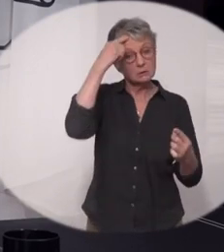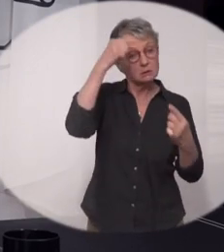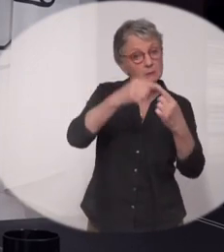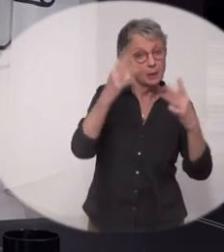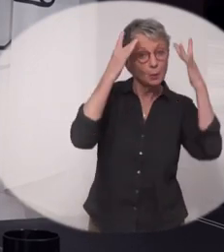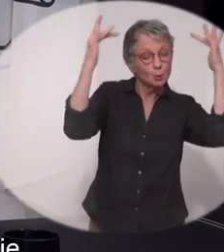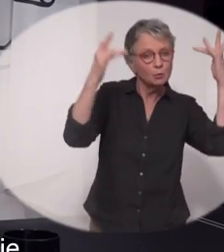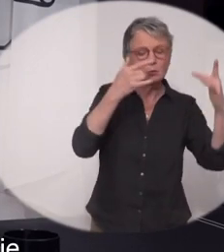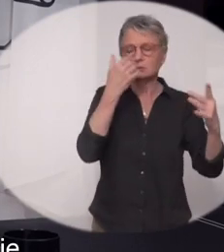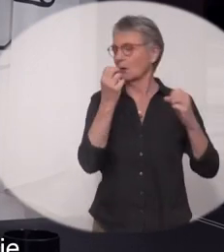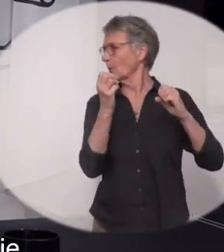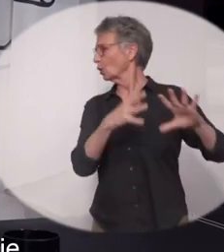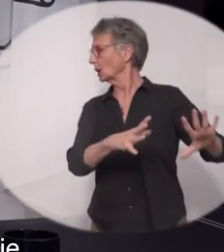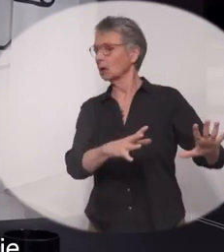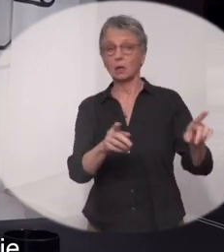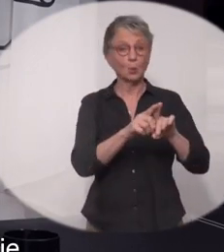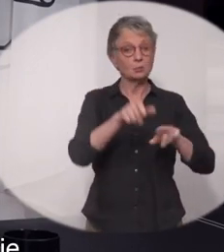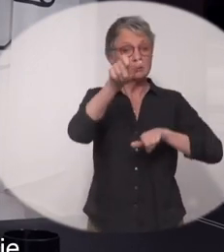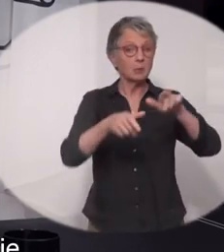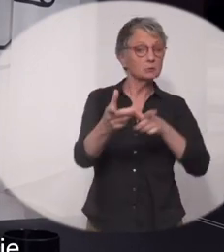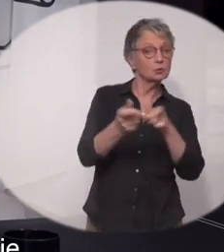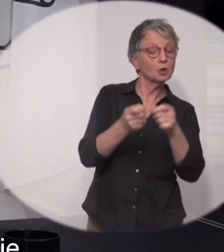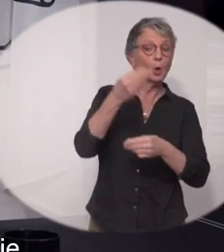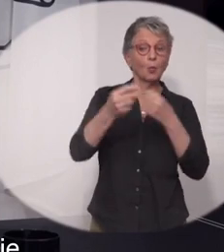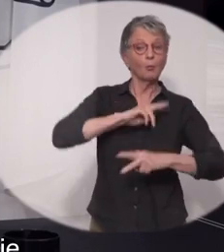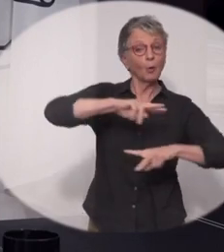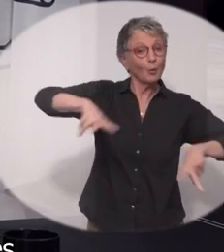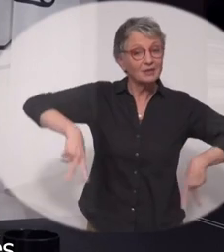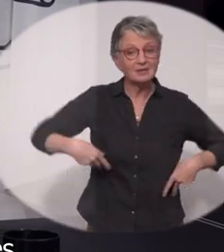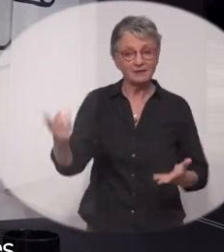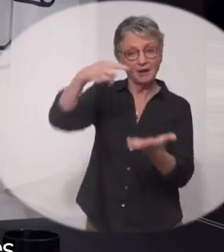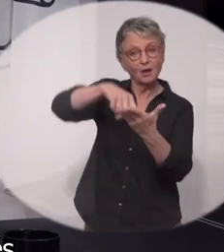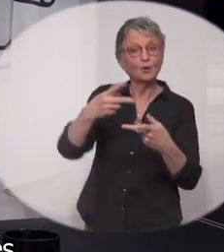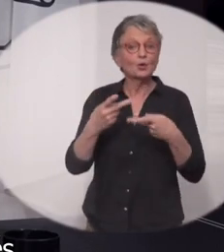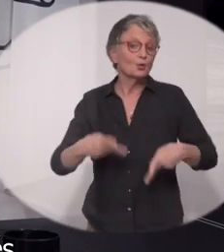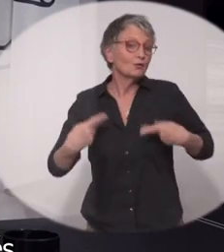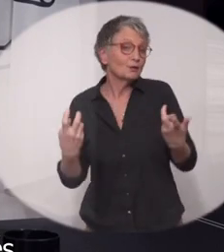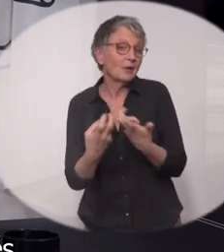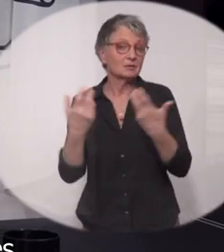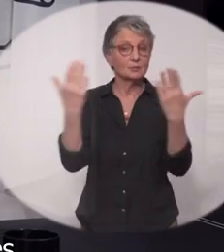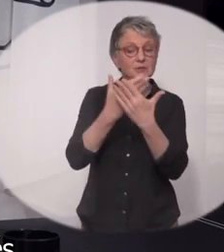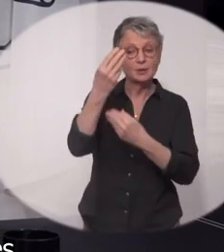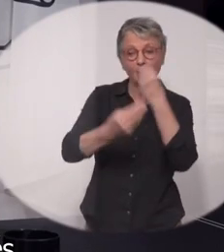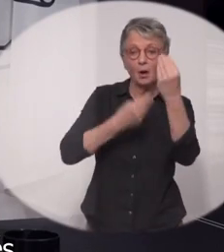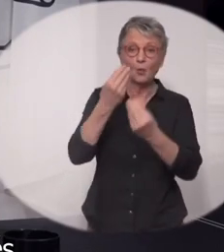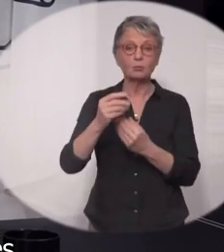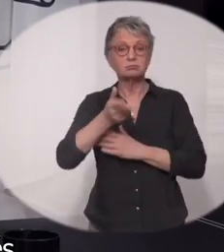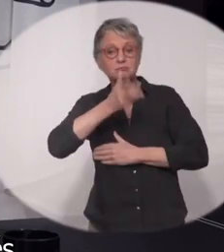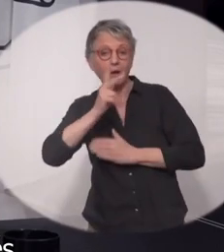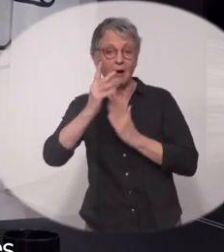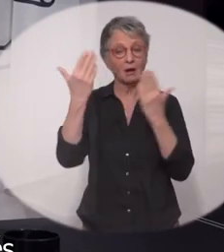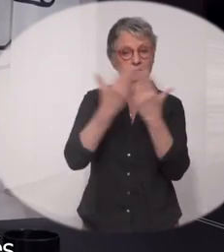d'abandon je pense aux gérants et propriétaires de lieux de vie et de sociabilité comme les cinémas les bars les restaurants fermés